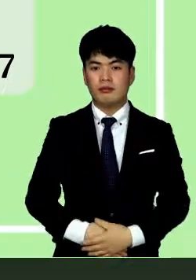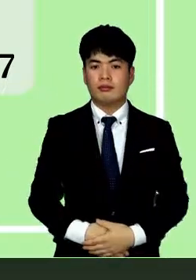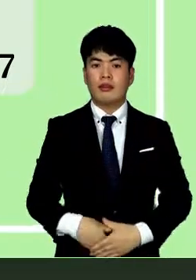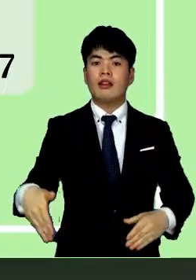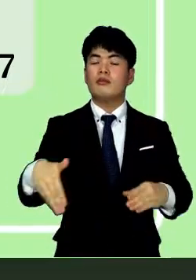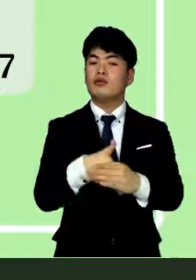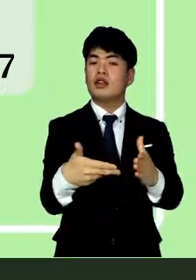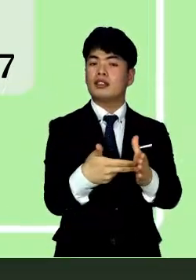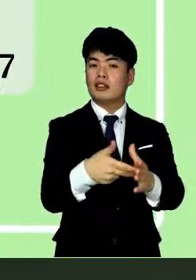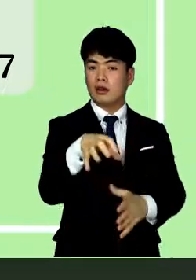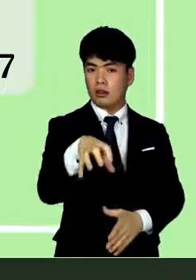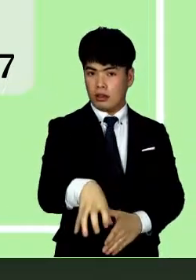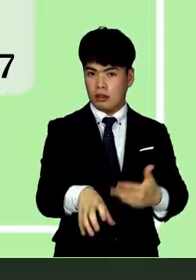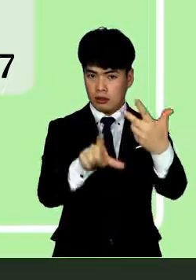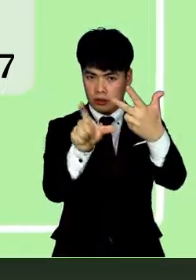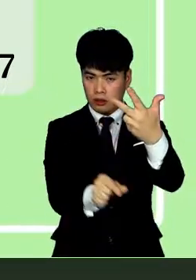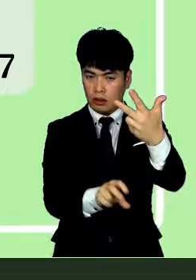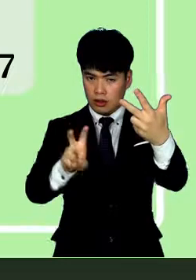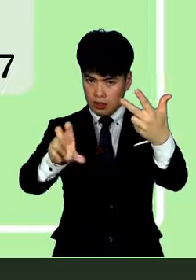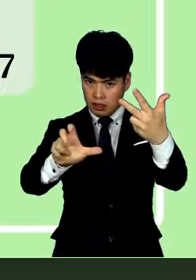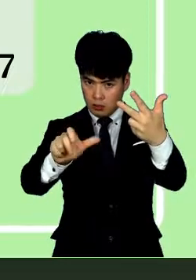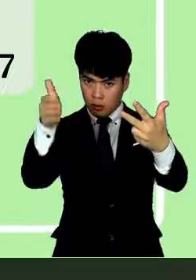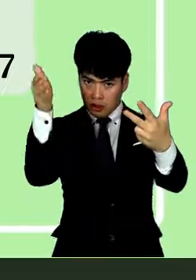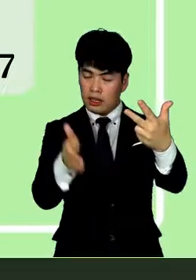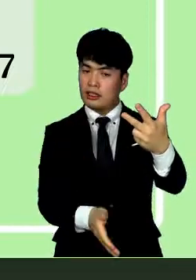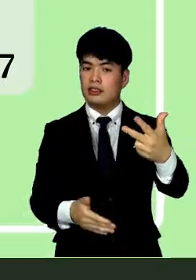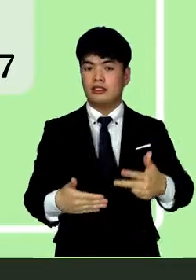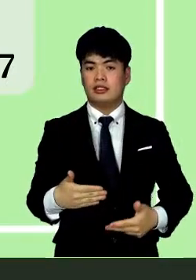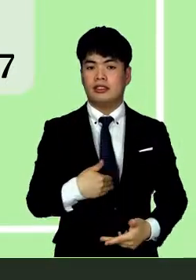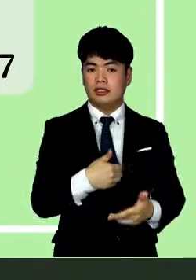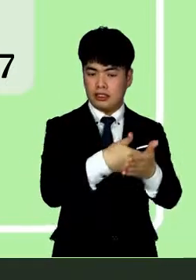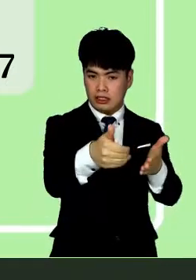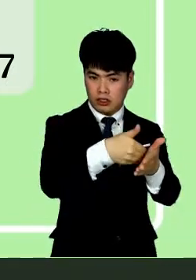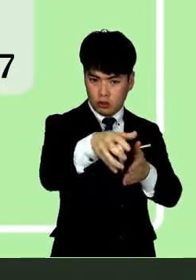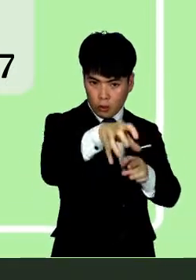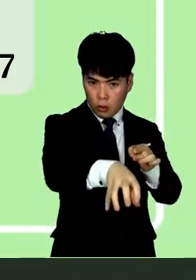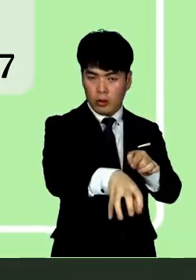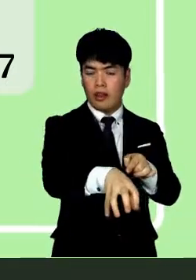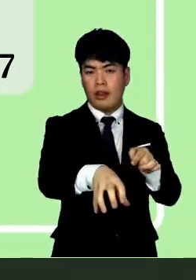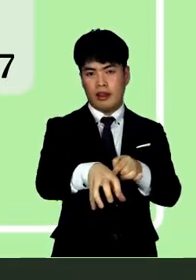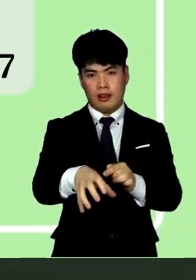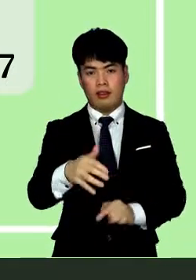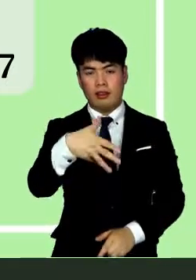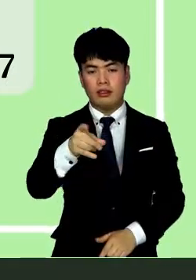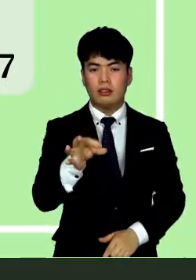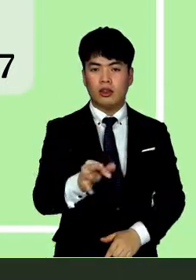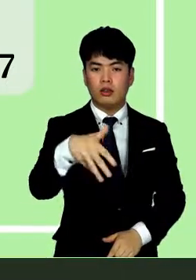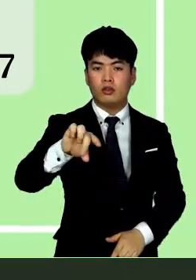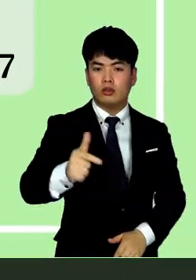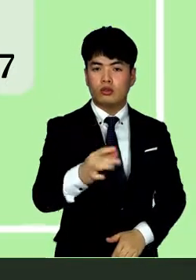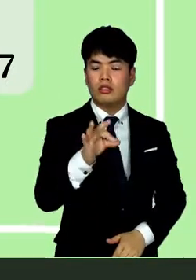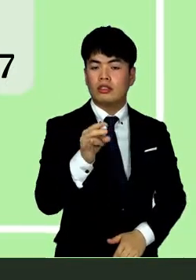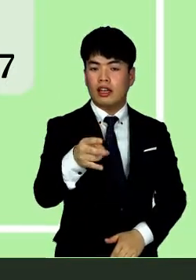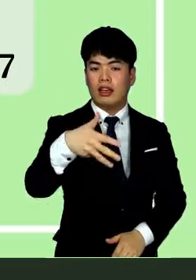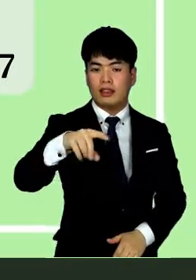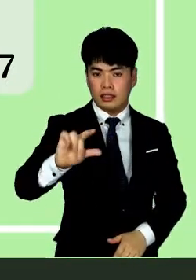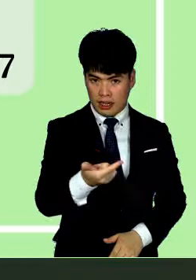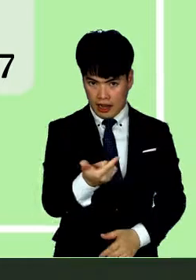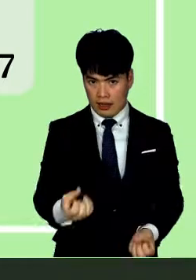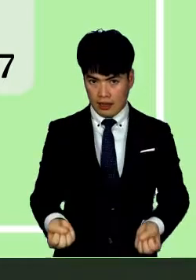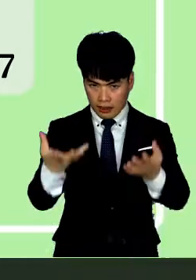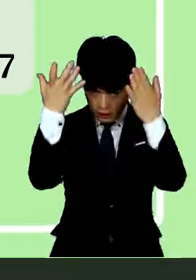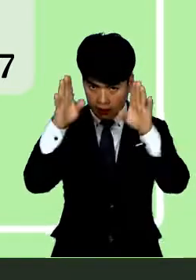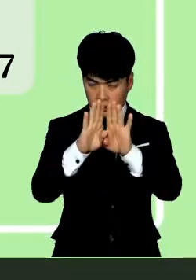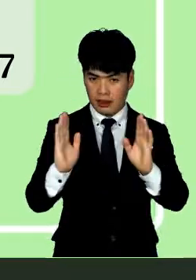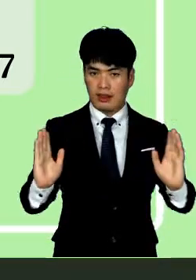오는 7월 21일까지 한편미술관 기획 프로젝트로 오드투유스 청춘예찬을 개최합니다. 이번